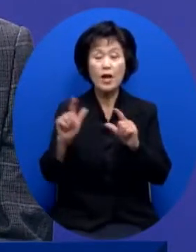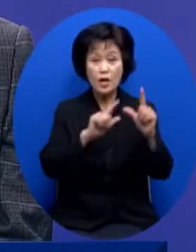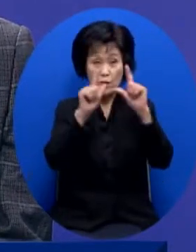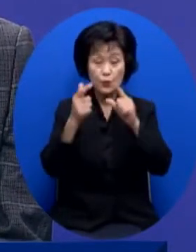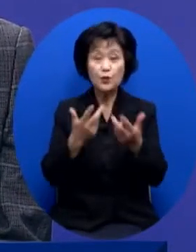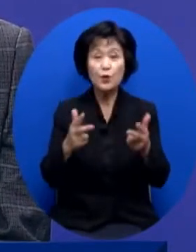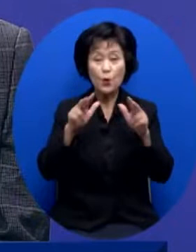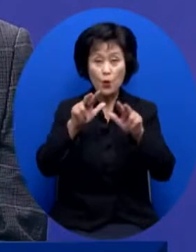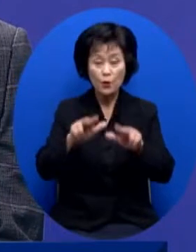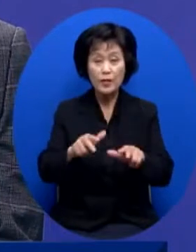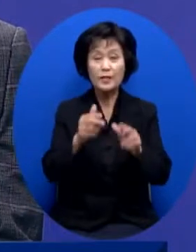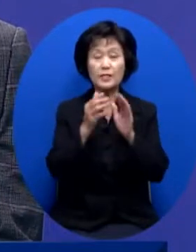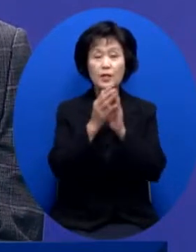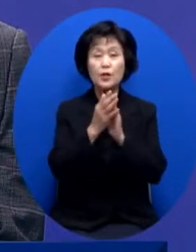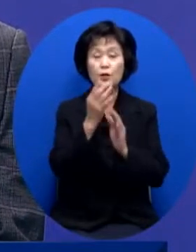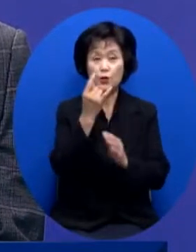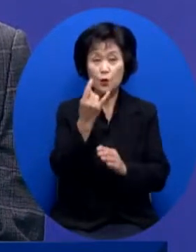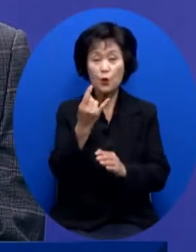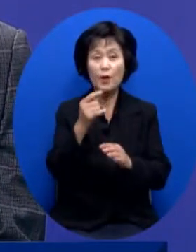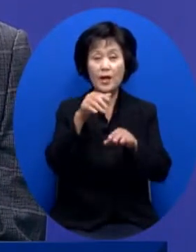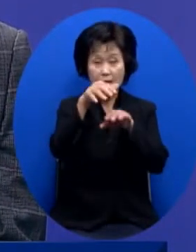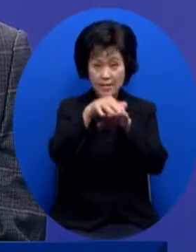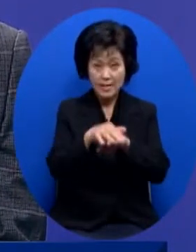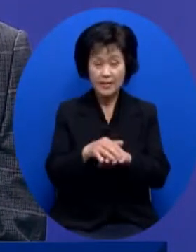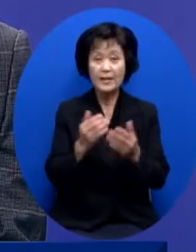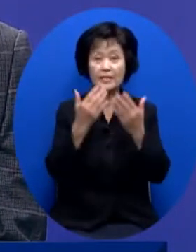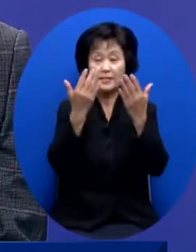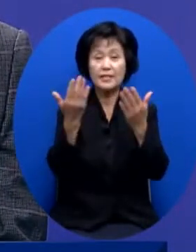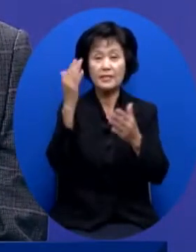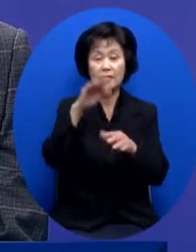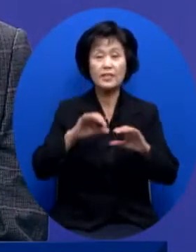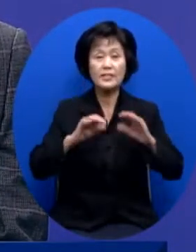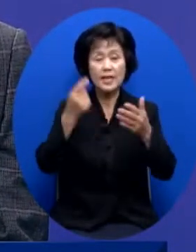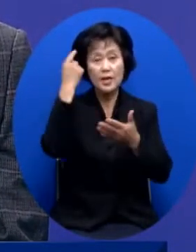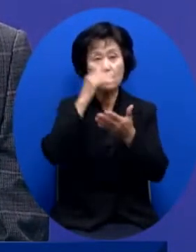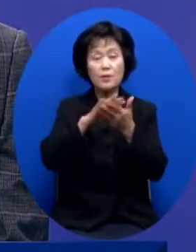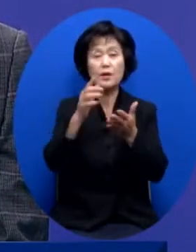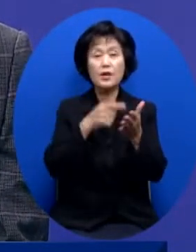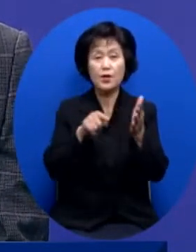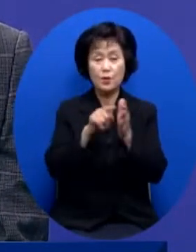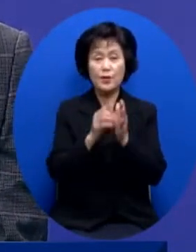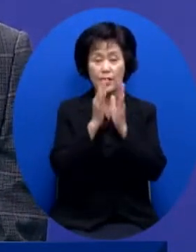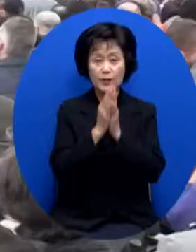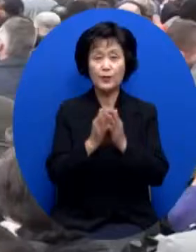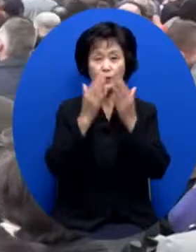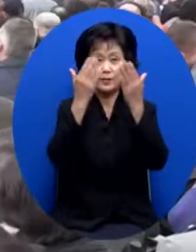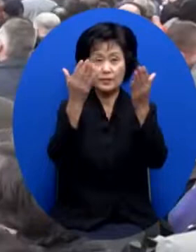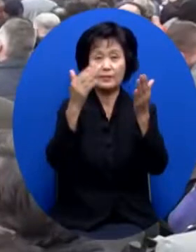열었는데요. 행사에서는 한반도를 넘어 세계 평화를 위해 기도했습니다. 장현수 기자입니다.